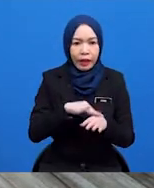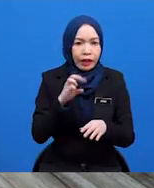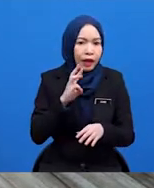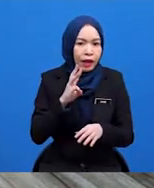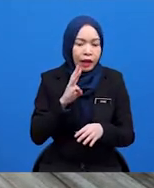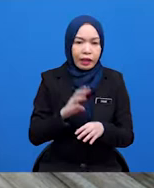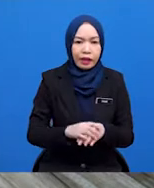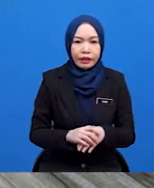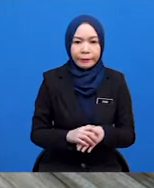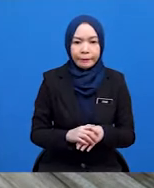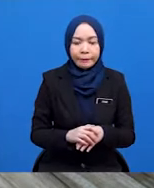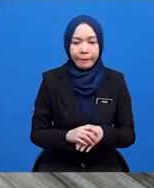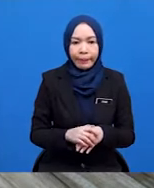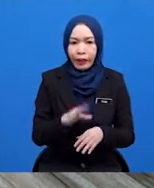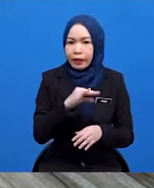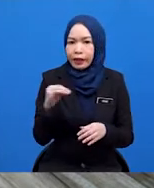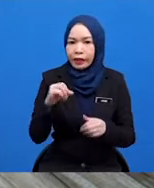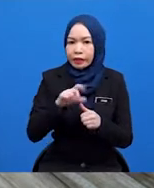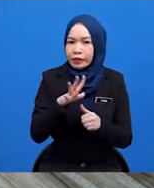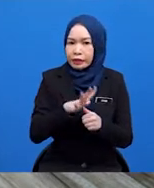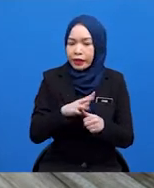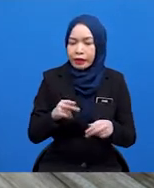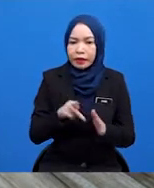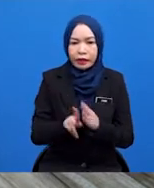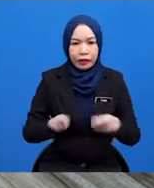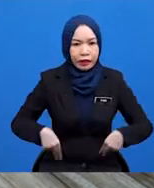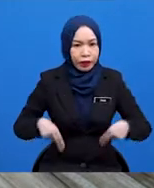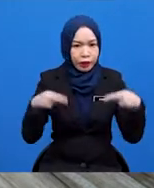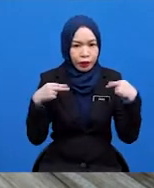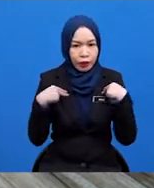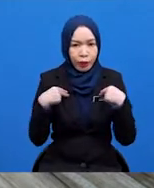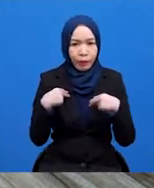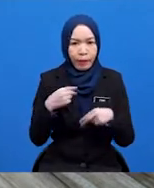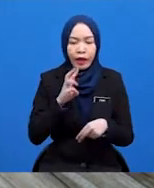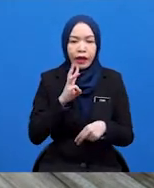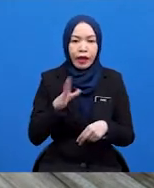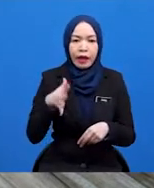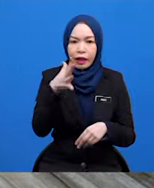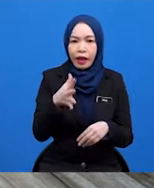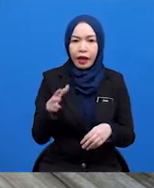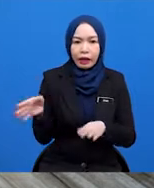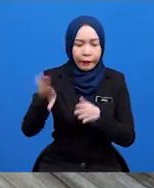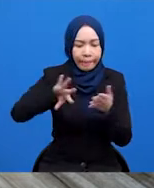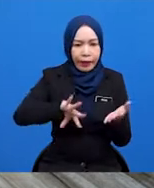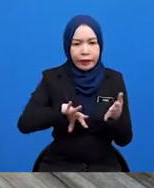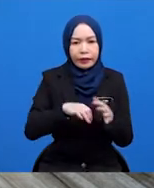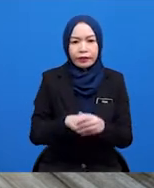dan sebagainya. Kesannya, hidupan akuatik akan mati akibat pencemaran air yang